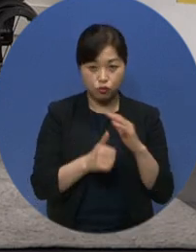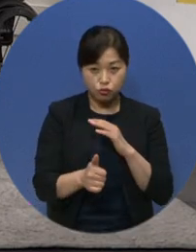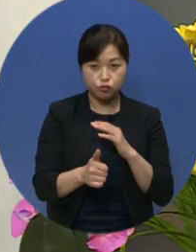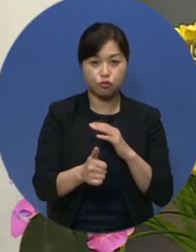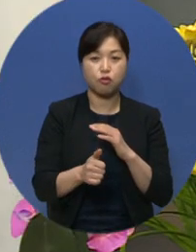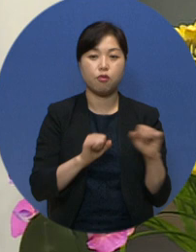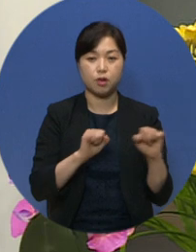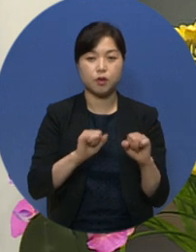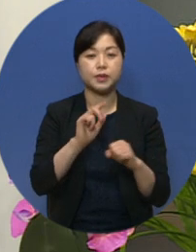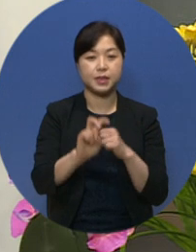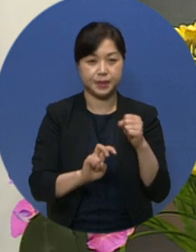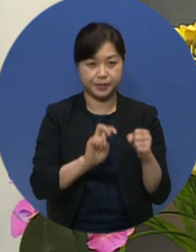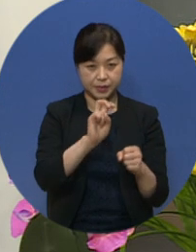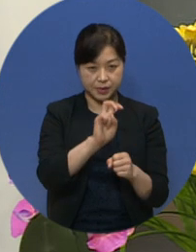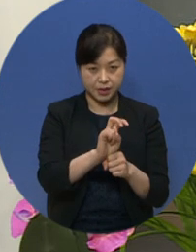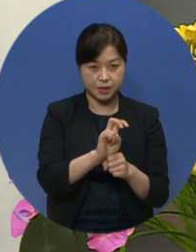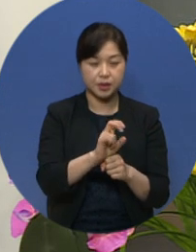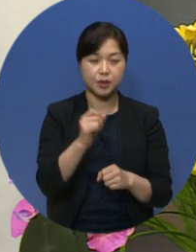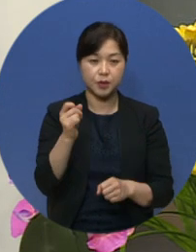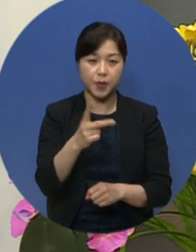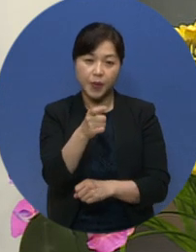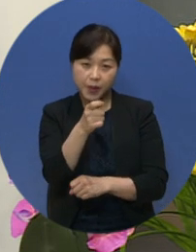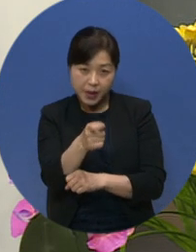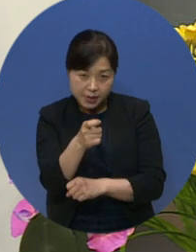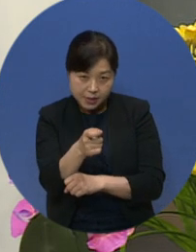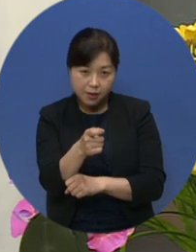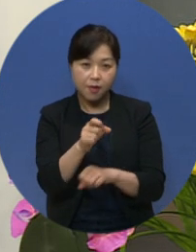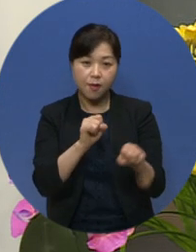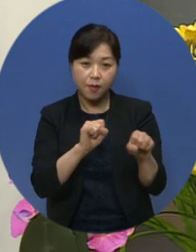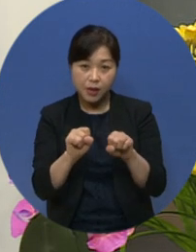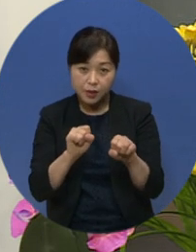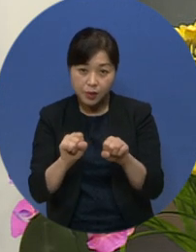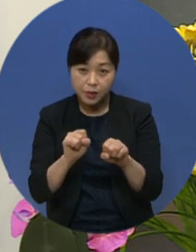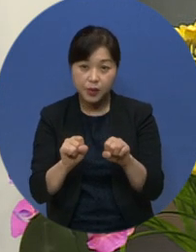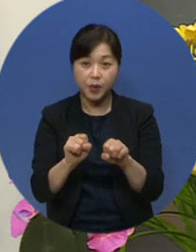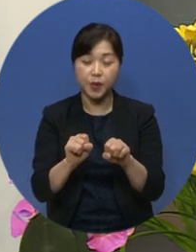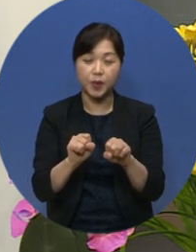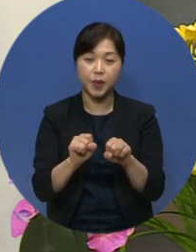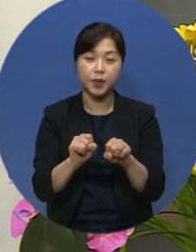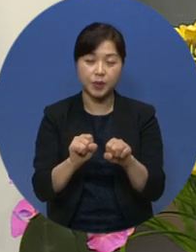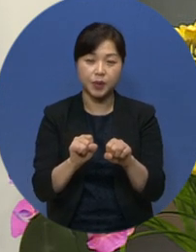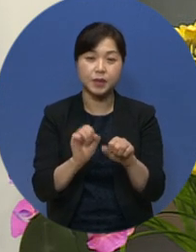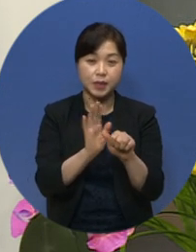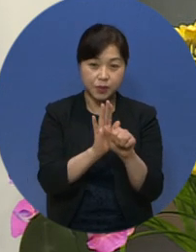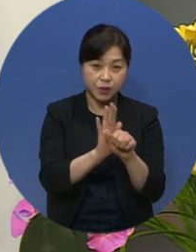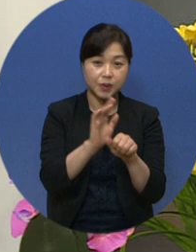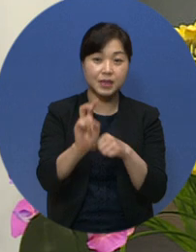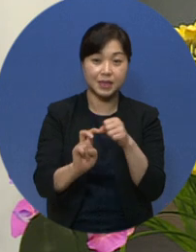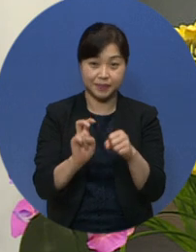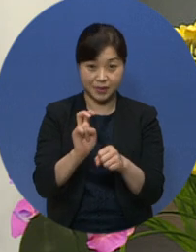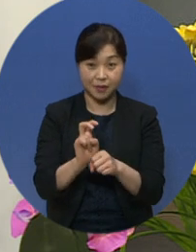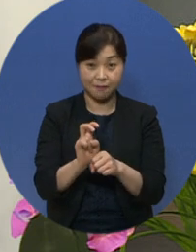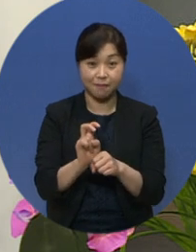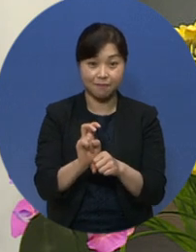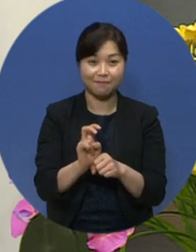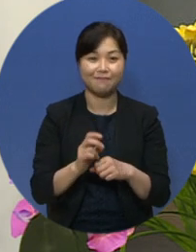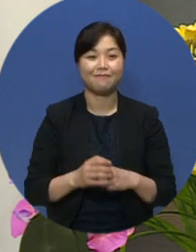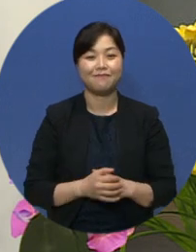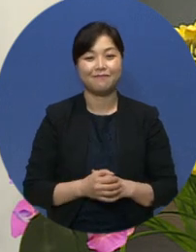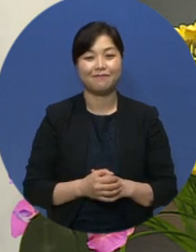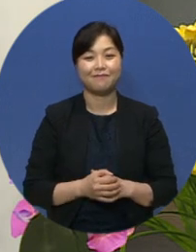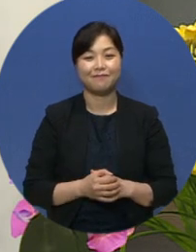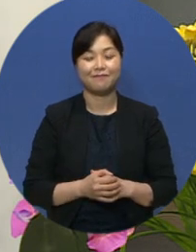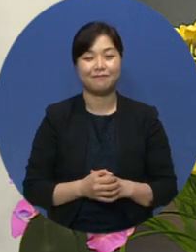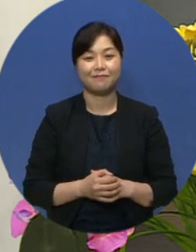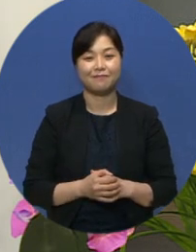예 또 여러가지 행정 그 뒷바라지 않는데 한 20년 하시고 4 그래서 결국은